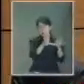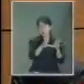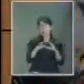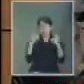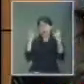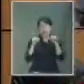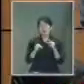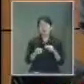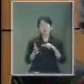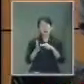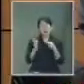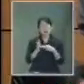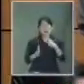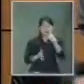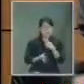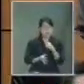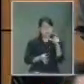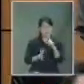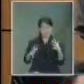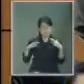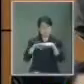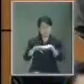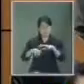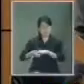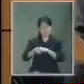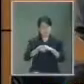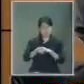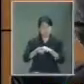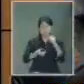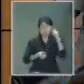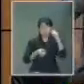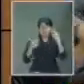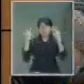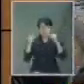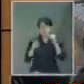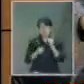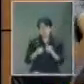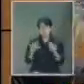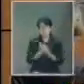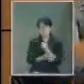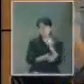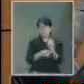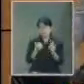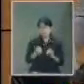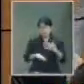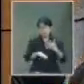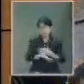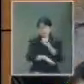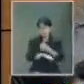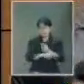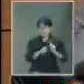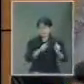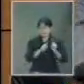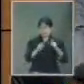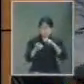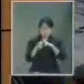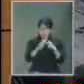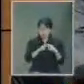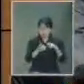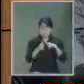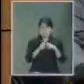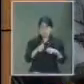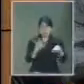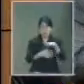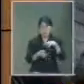ครับต้องเปลี่ยนระบบการเมืองเละเละเทะเทะอย่างนี้เสียทีครับ